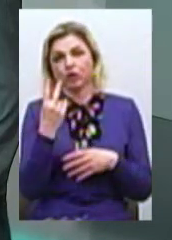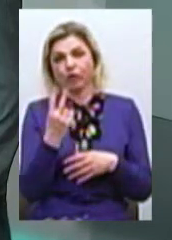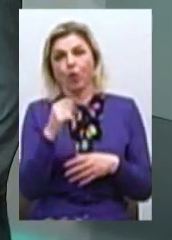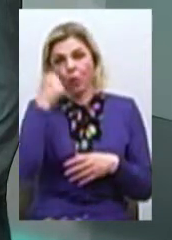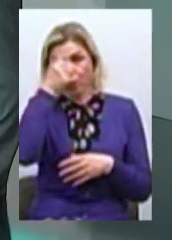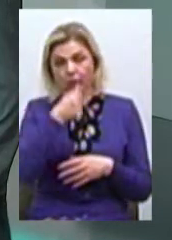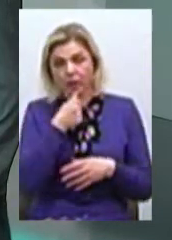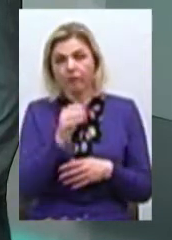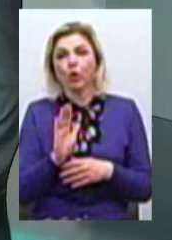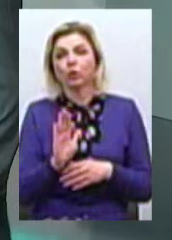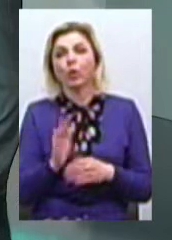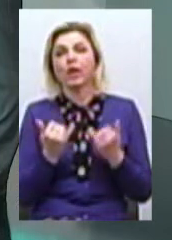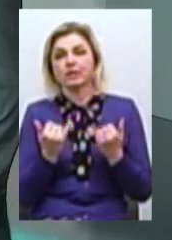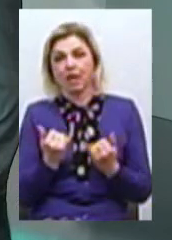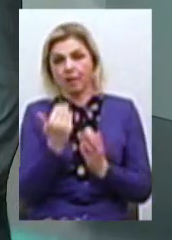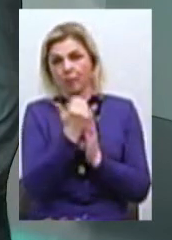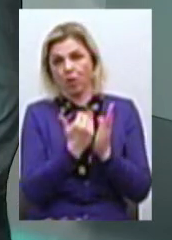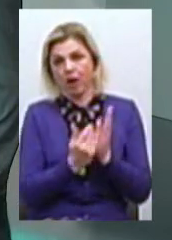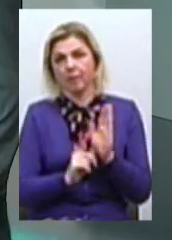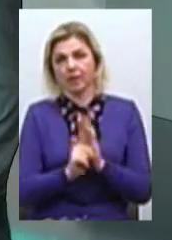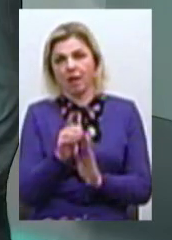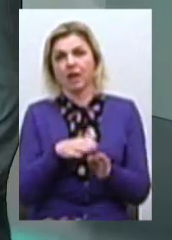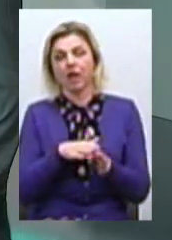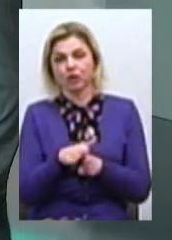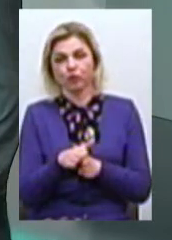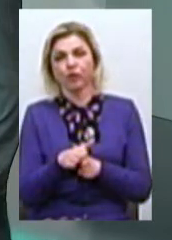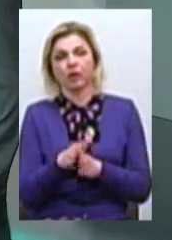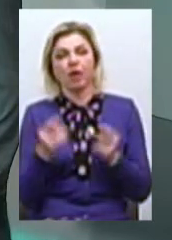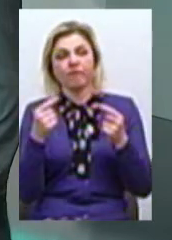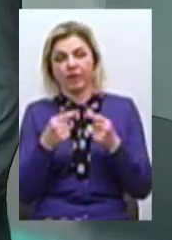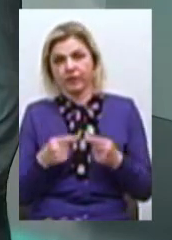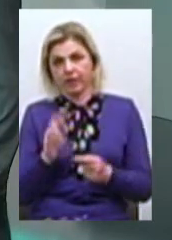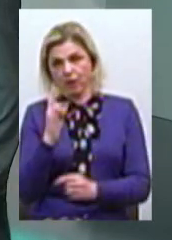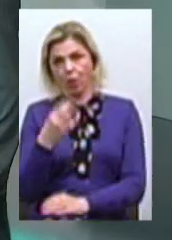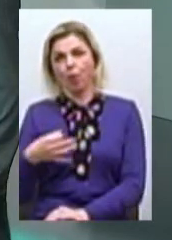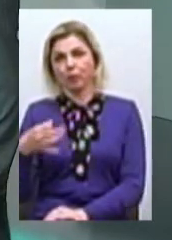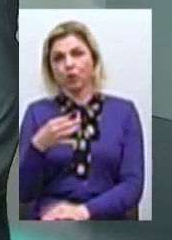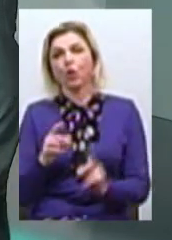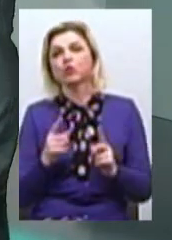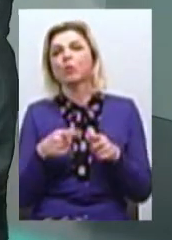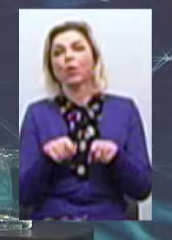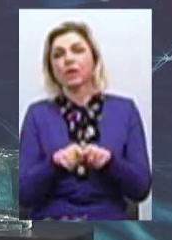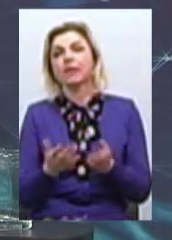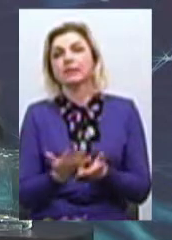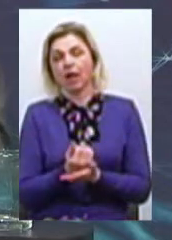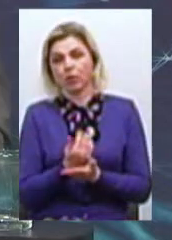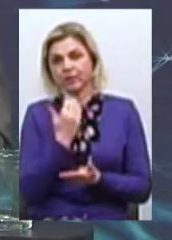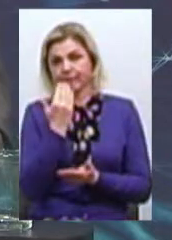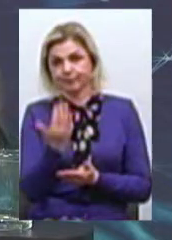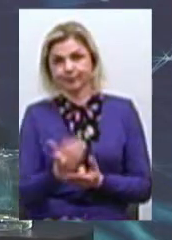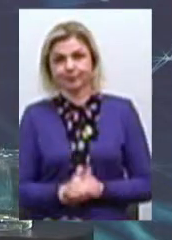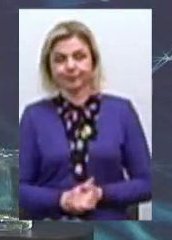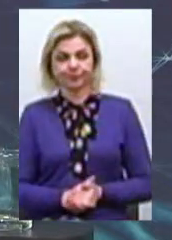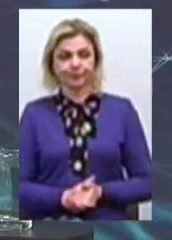тільки зараз програма почала реалізовуватись, ну, відповідно, в Миколаївській області. Чому так сталося? Ну, по-перше,